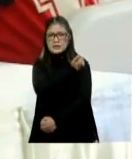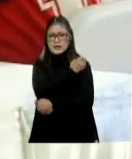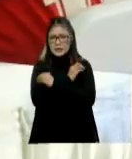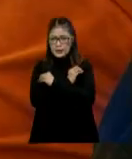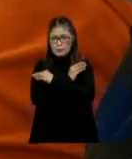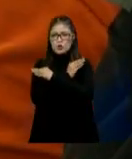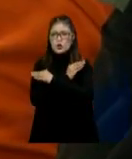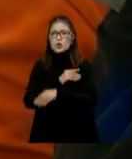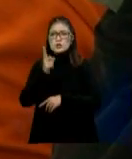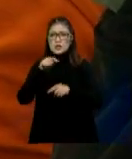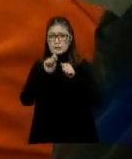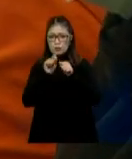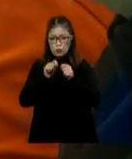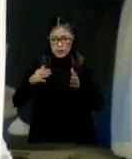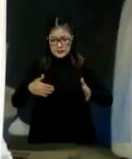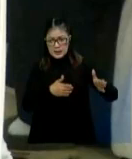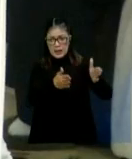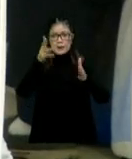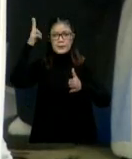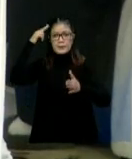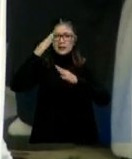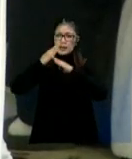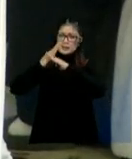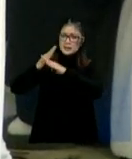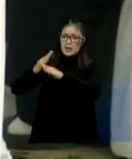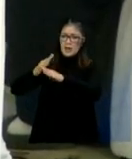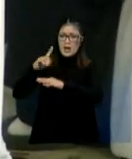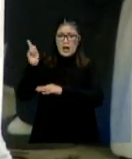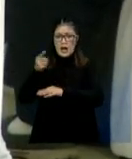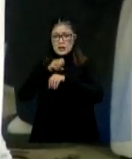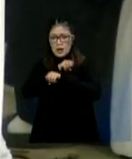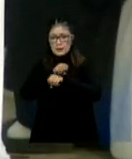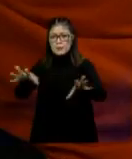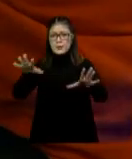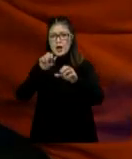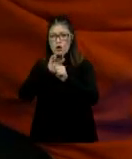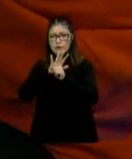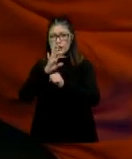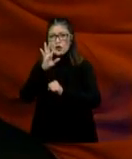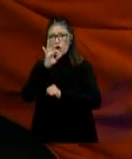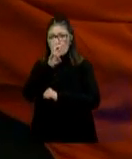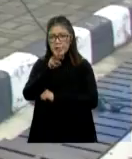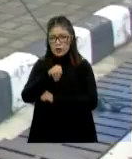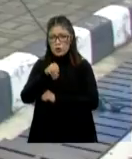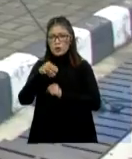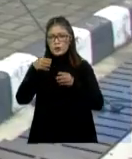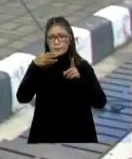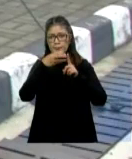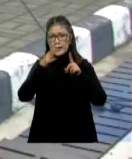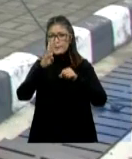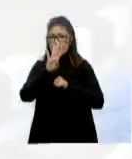Hal tersebut menjadi strategi pemerintah dalam mengantisipasi meluasnya penyebaran varian dan subvarian baru Omikron, terutama BA4 dan